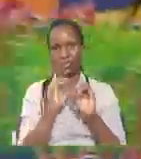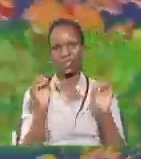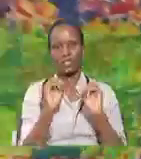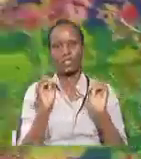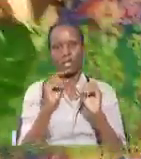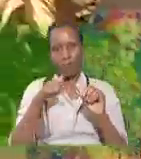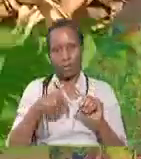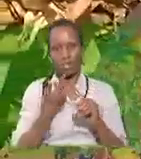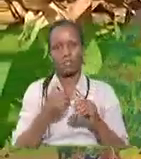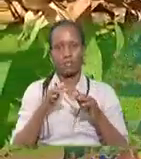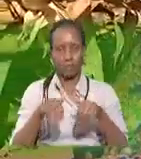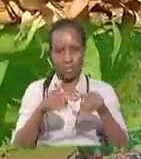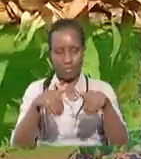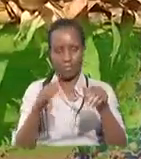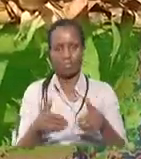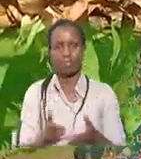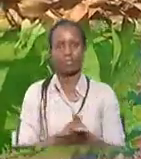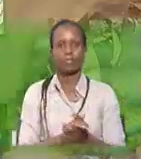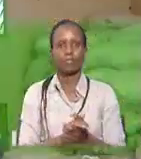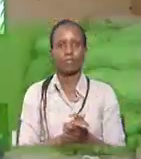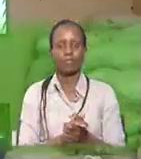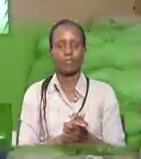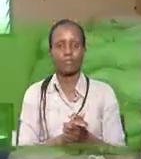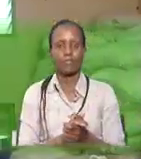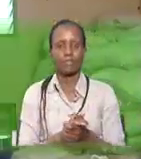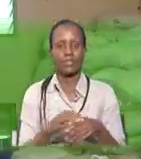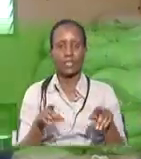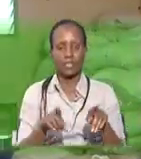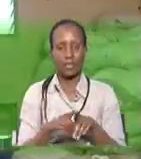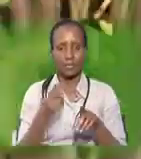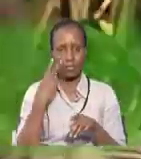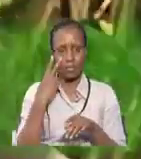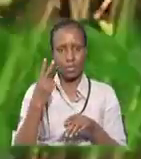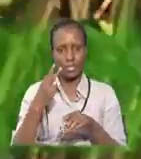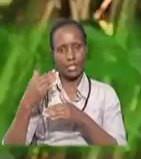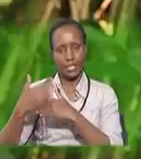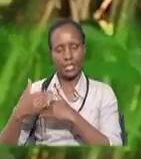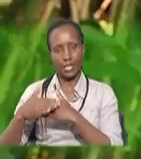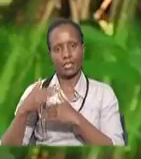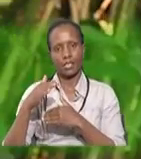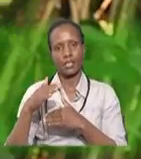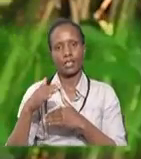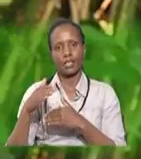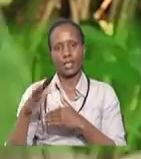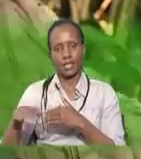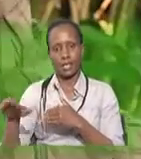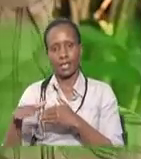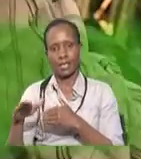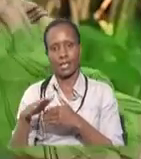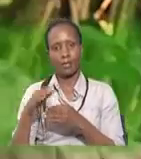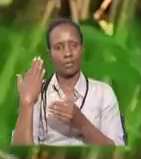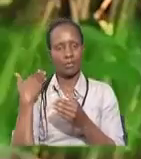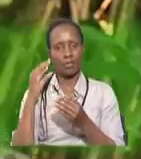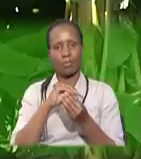Sasa tunategemea chakula ambazo sisi wenyewe tunatoa na mikono zetu. Ukiangalia hapa kando yako,